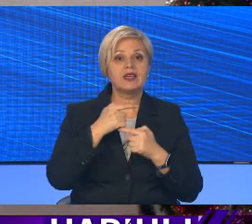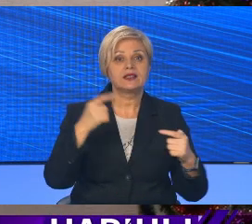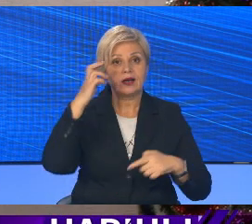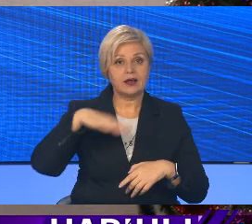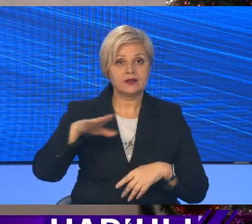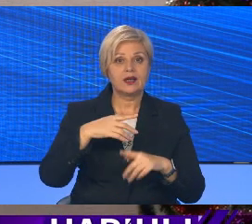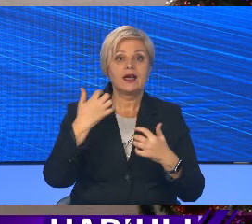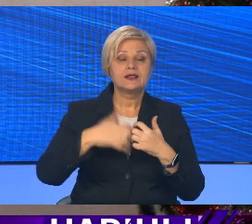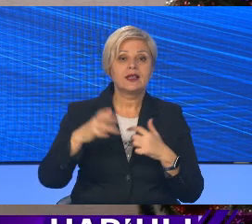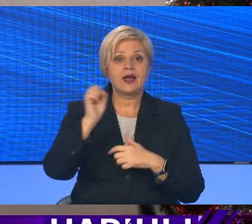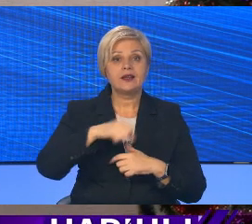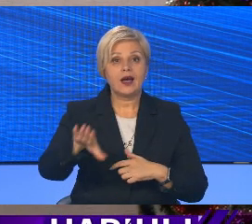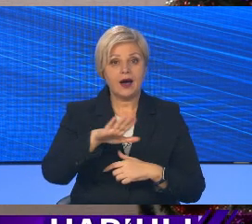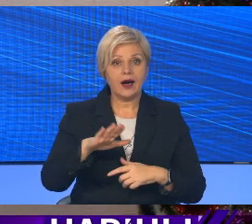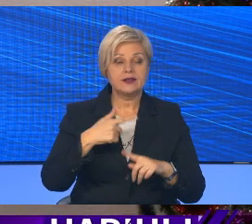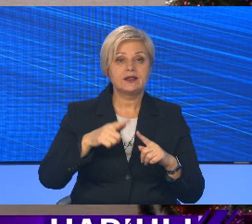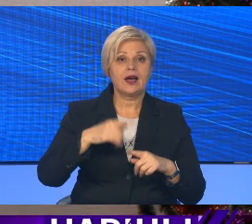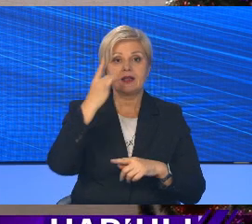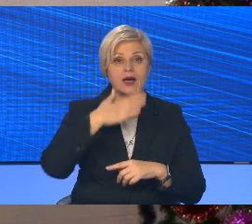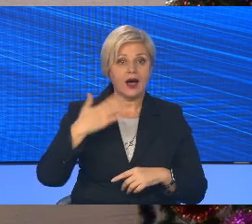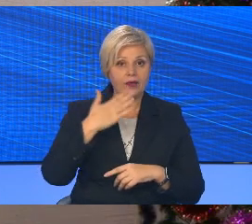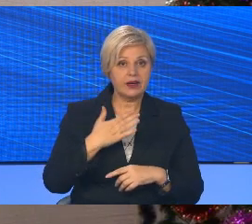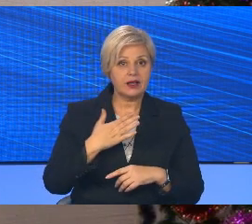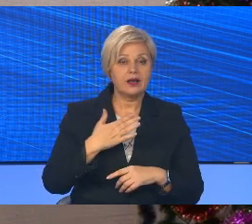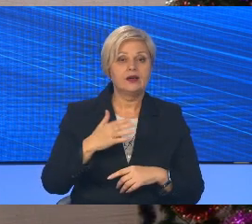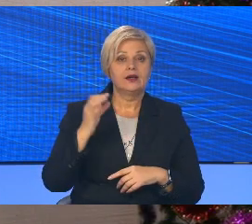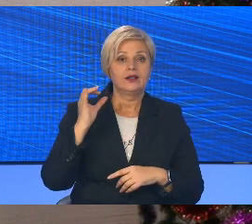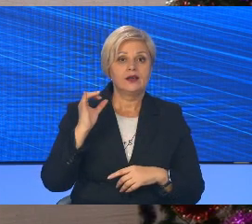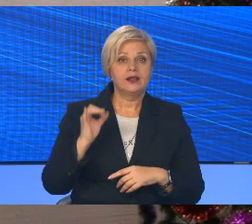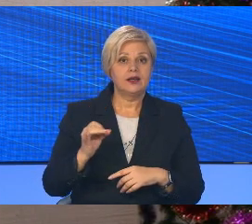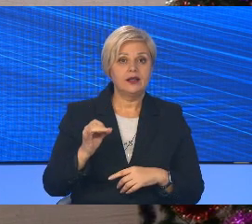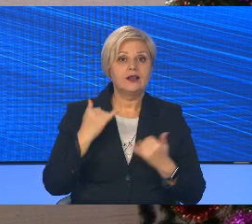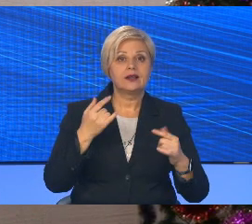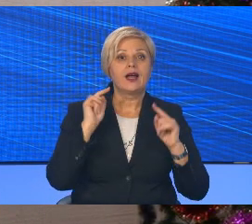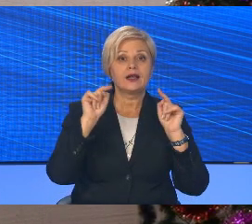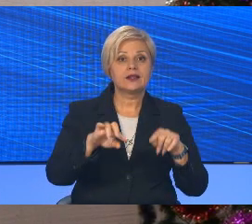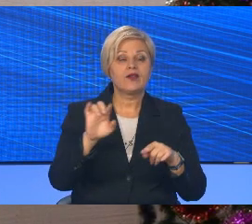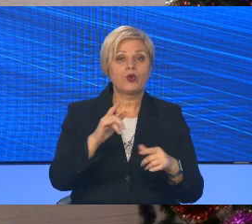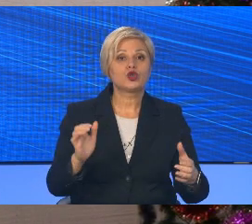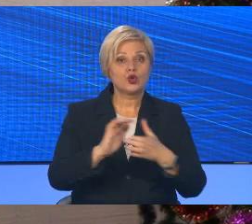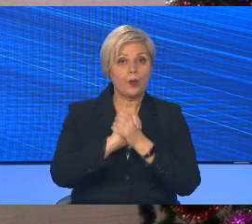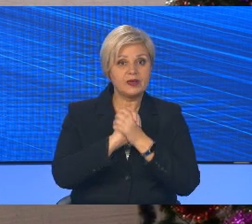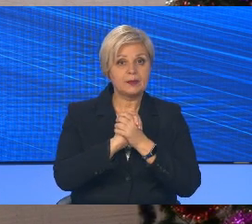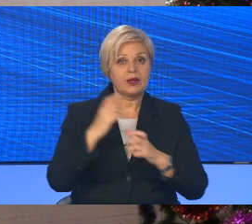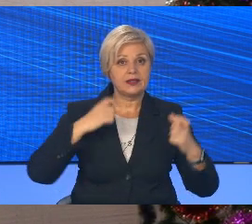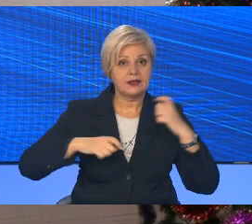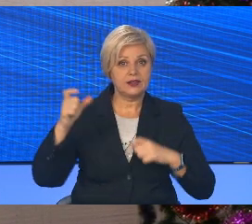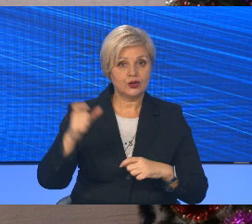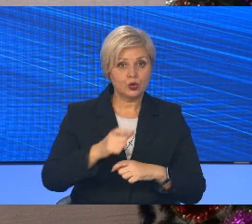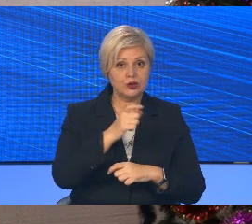країн – це Середня Азія, це країни Африки. І для того, щоб сплотити студентів, для того,